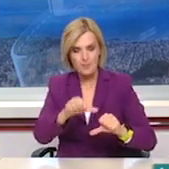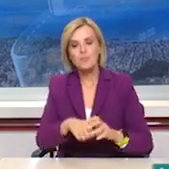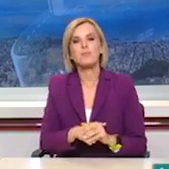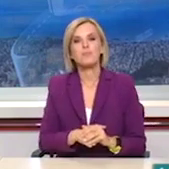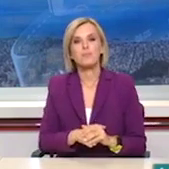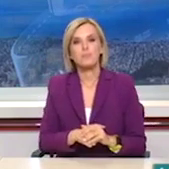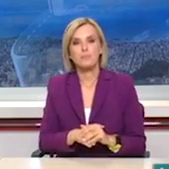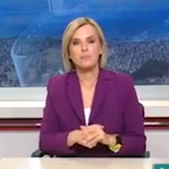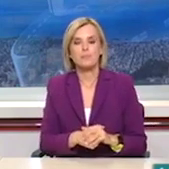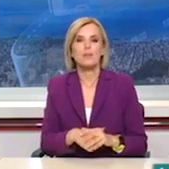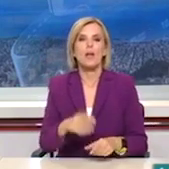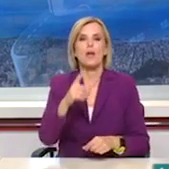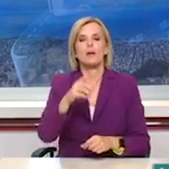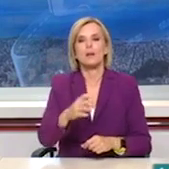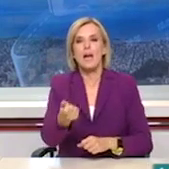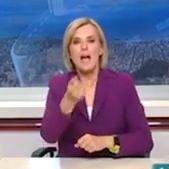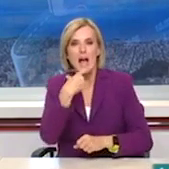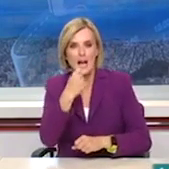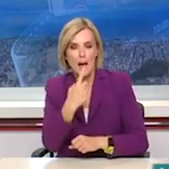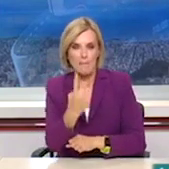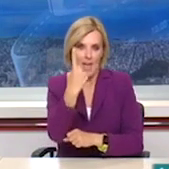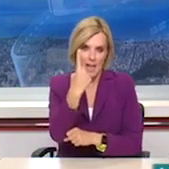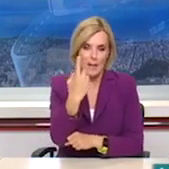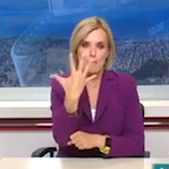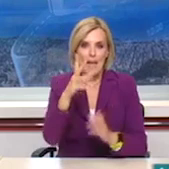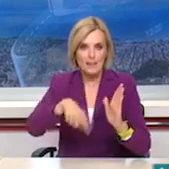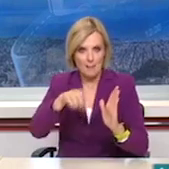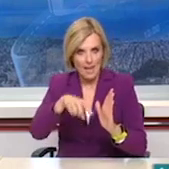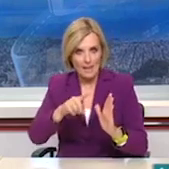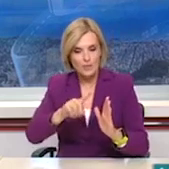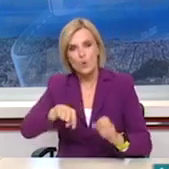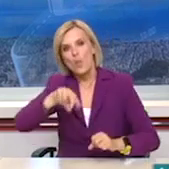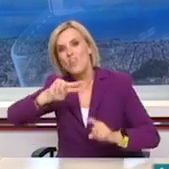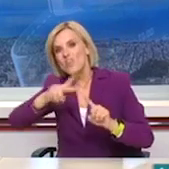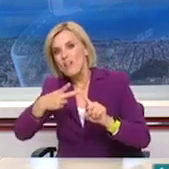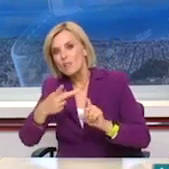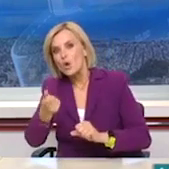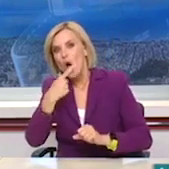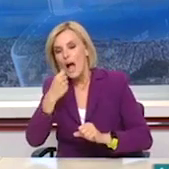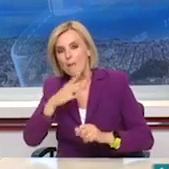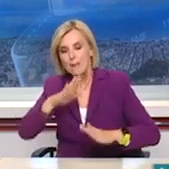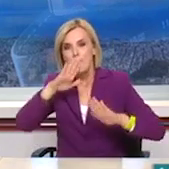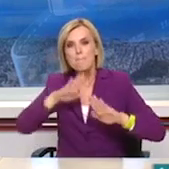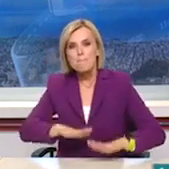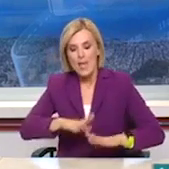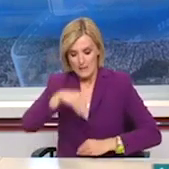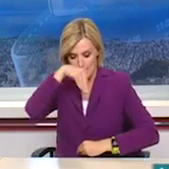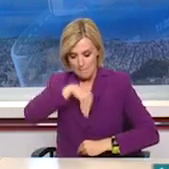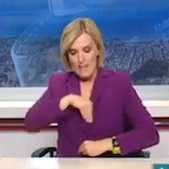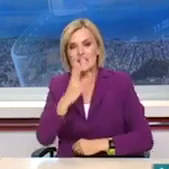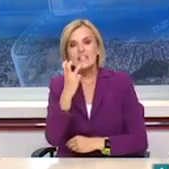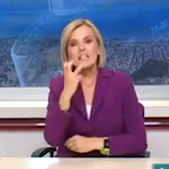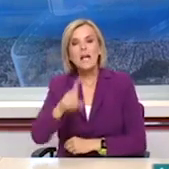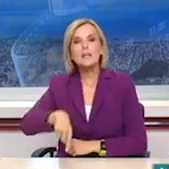αλλά 5 μέρες το ένα και 30 με 60 μέρες το άλλο, που σημαίνει ότι παραμένουν και αρκετό καιρό στον οργανισμό σου. Φάρμακα τα